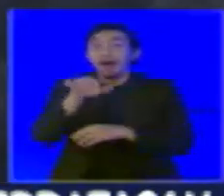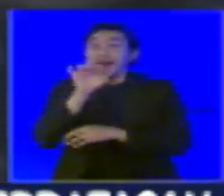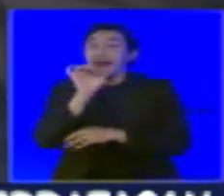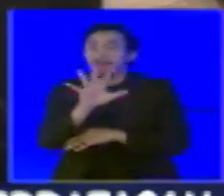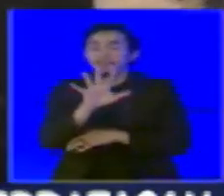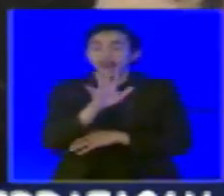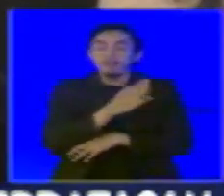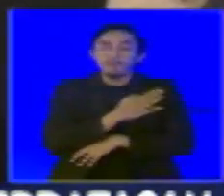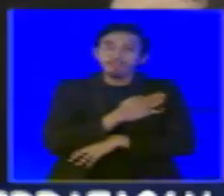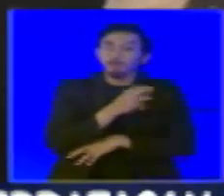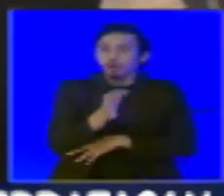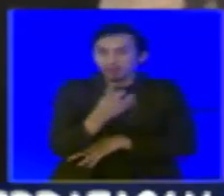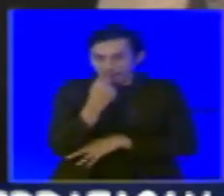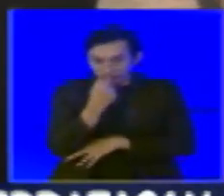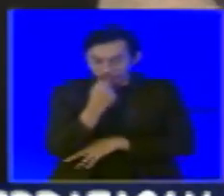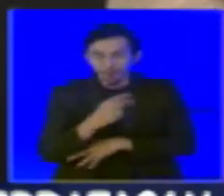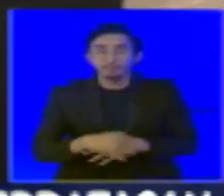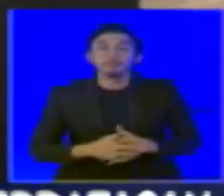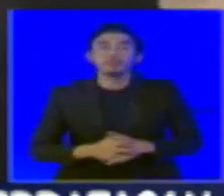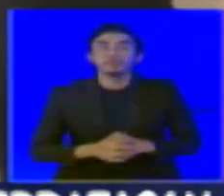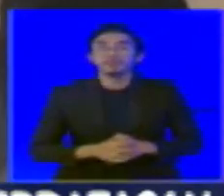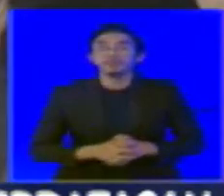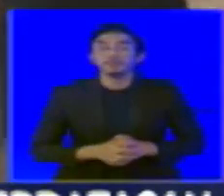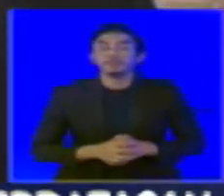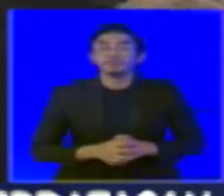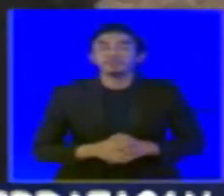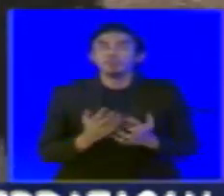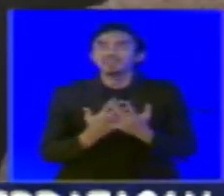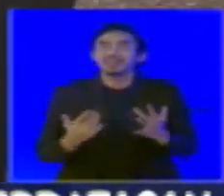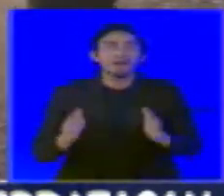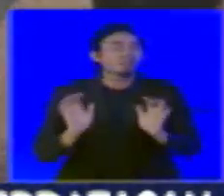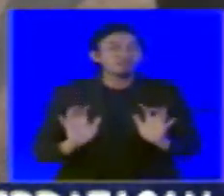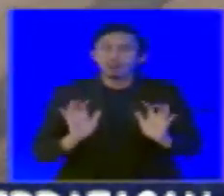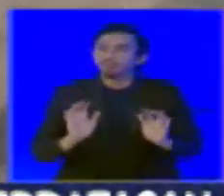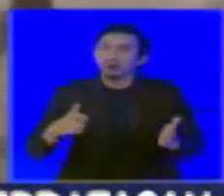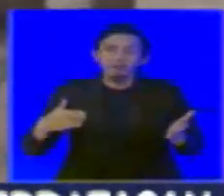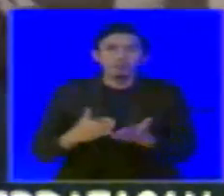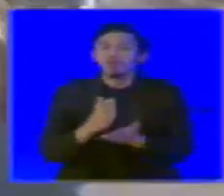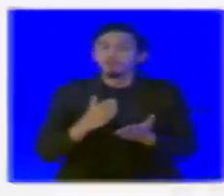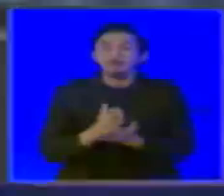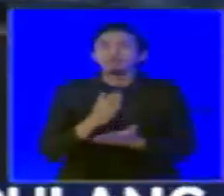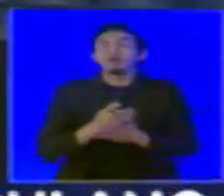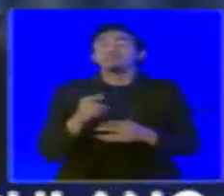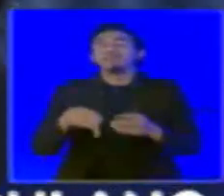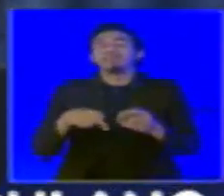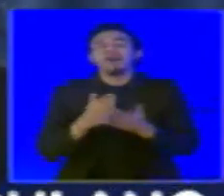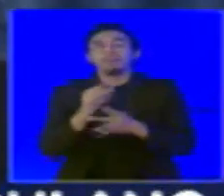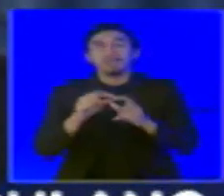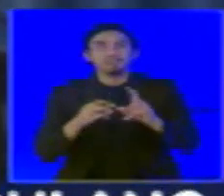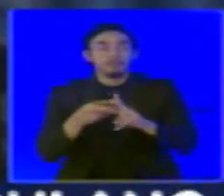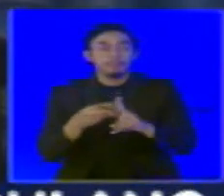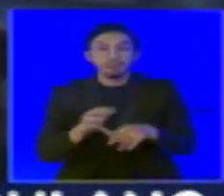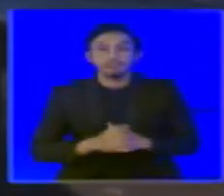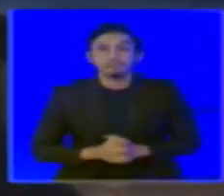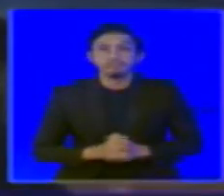Raya. Hasilnya tak sedikit warga yang terpaksa putar balik akibat tidak memenuhi aturan PSBB. Tahu himbauannya kan